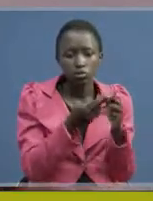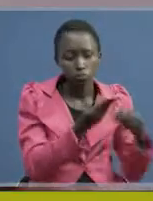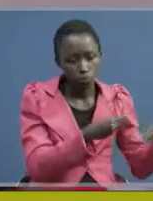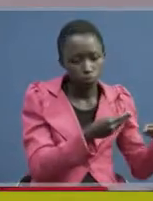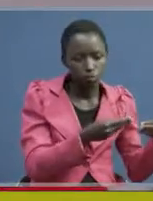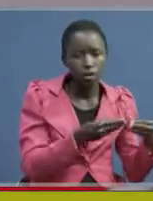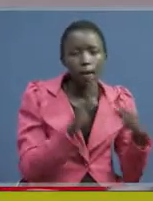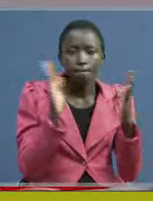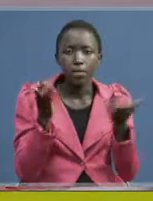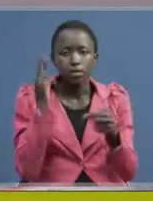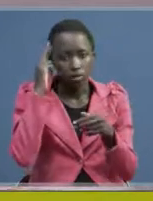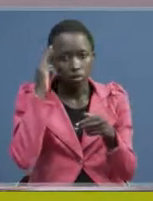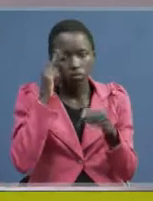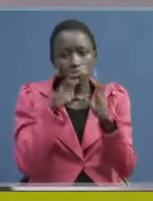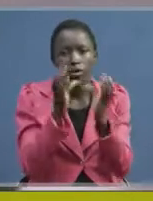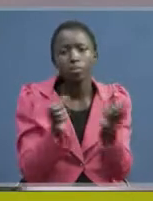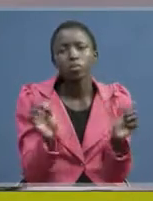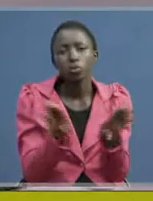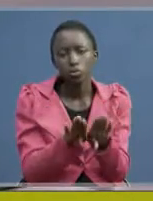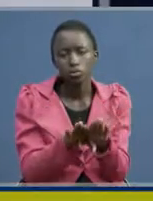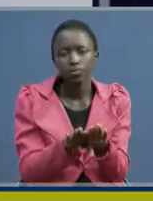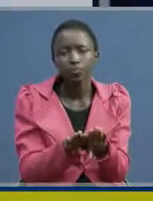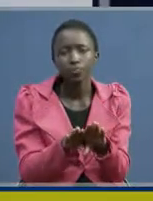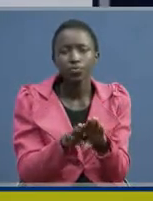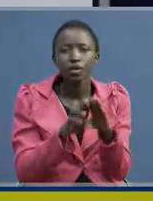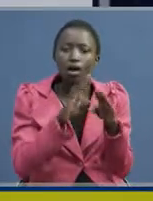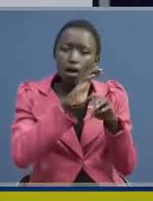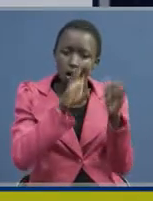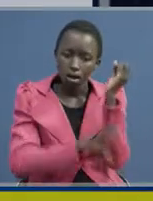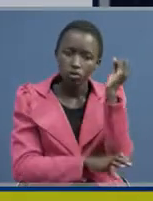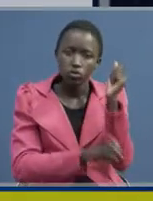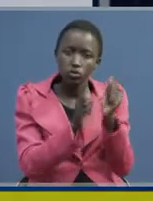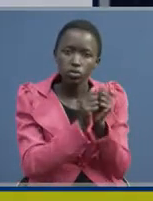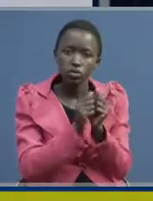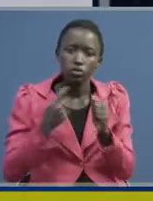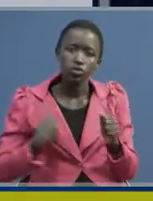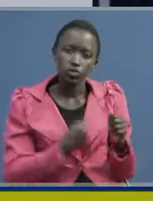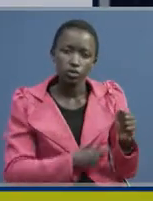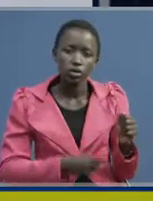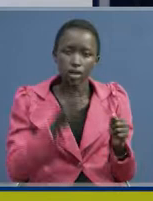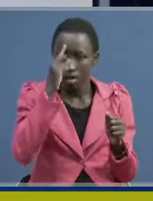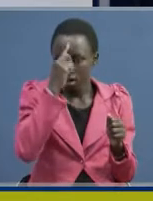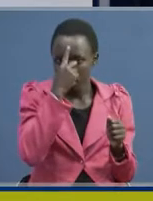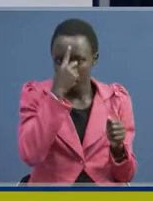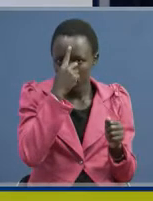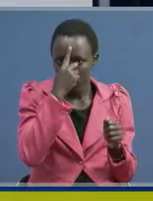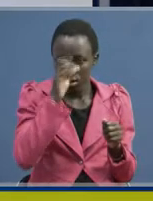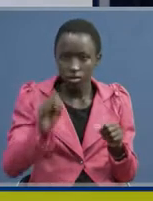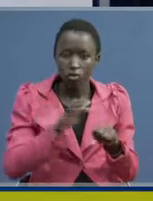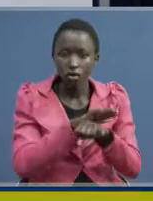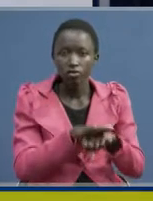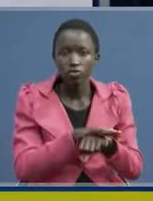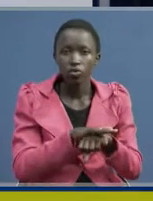ikiwa sababu kuu ya makampuni haya kufungwa. Mataifa haya ni pamoja na Uchina, India, Afrika